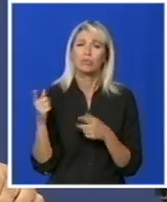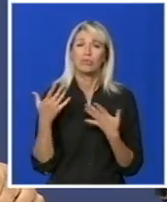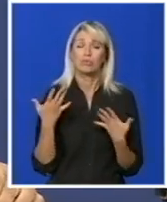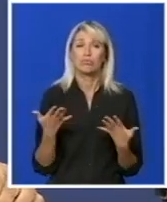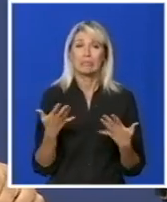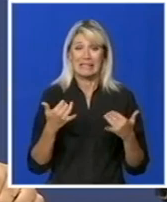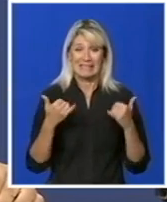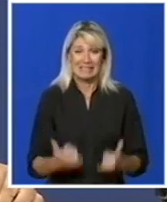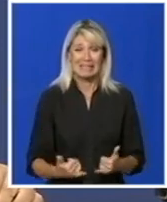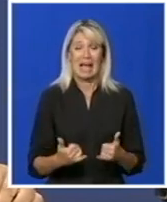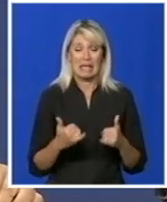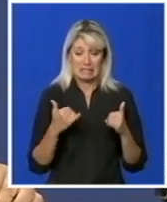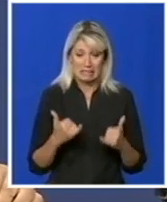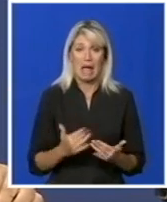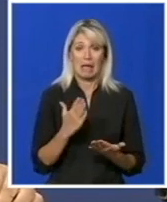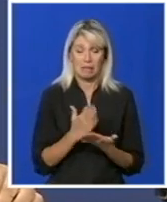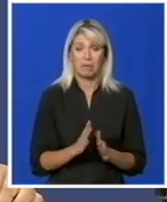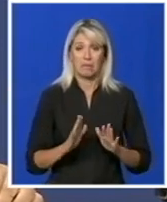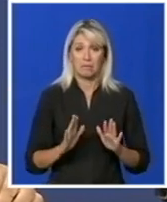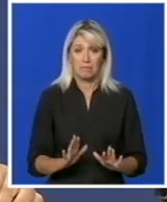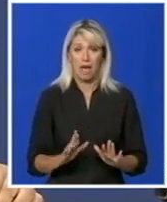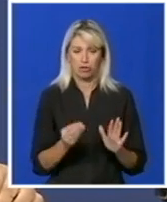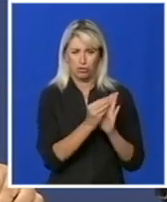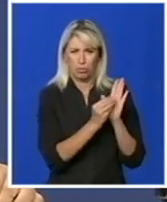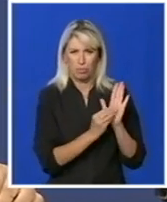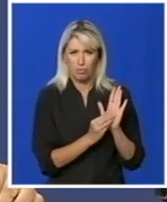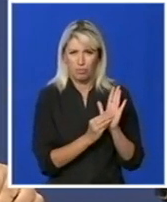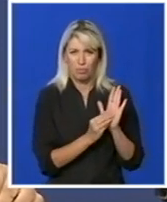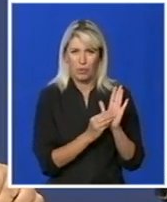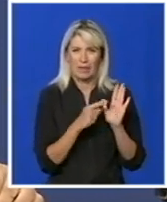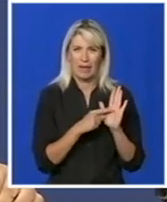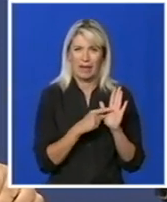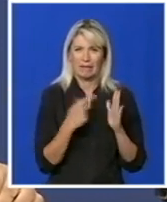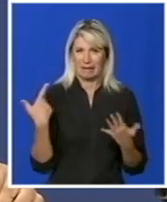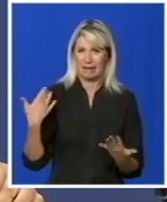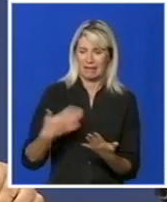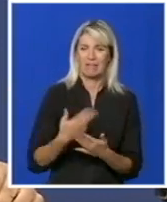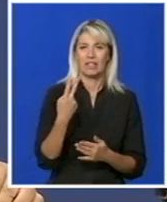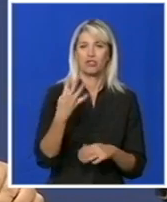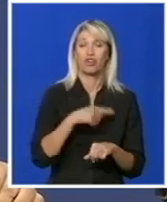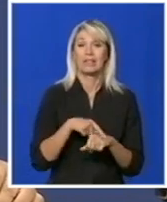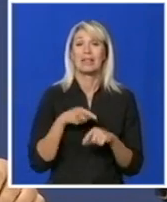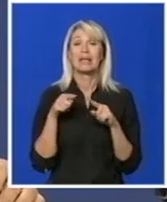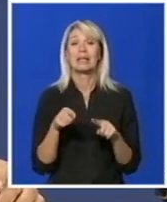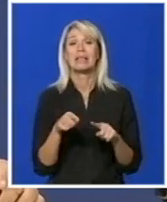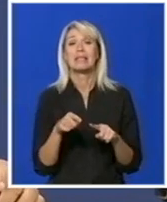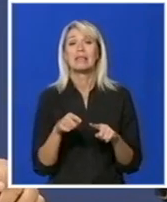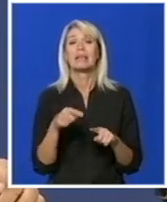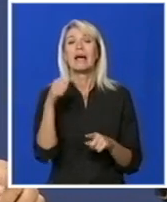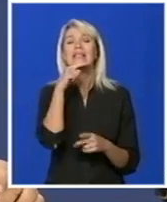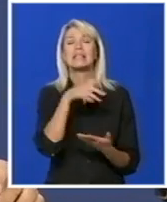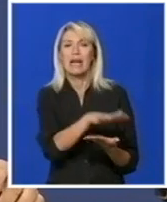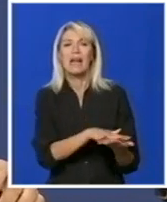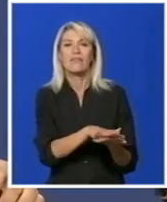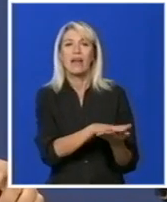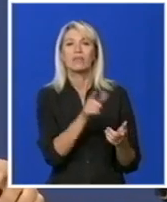sad, evo, ovoga trenutka, ovim podacima od 24 sata, ove takozvane crvene zone, ali ide